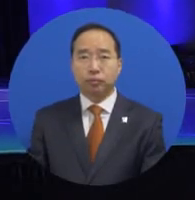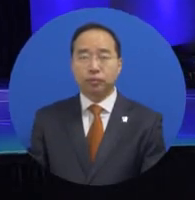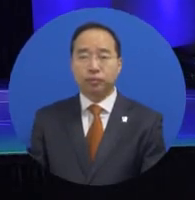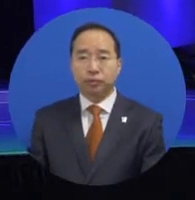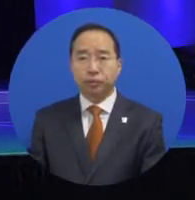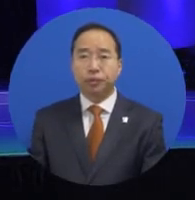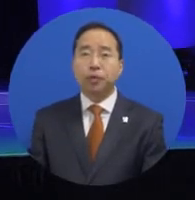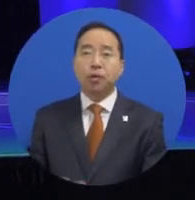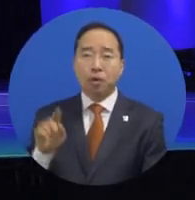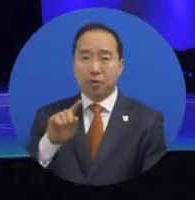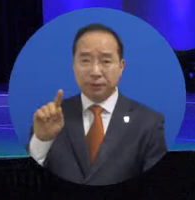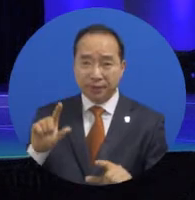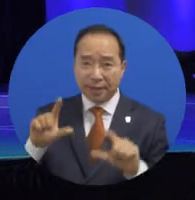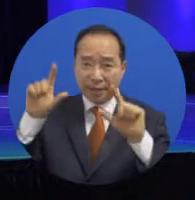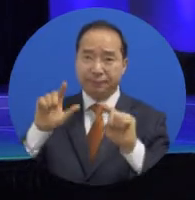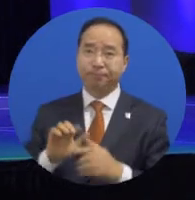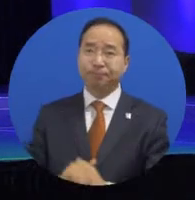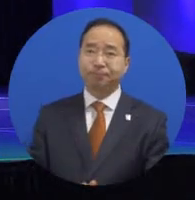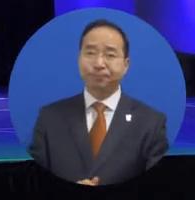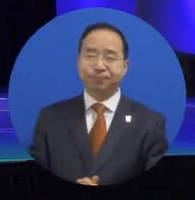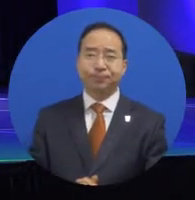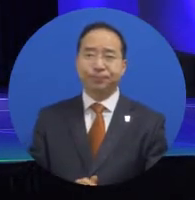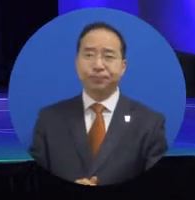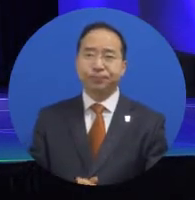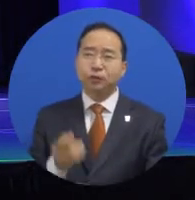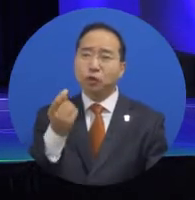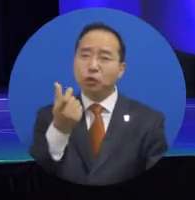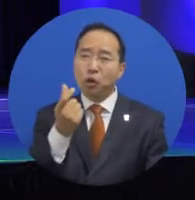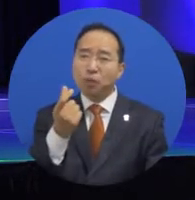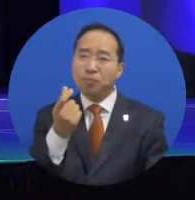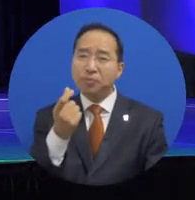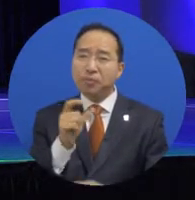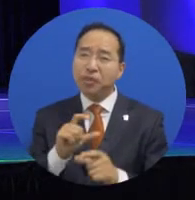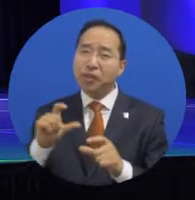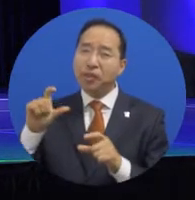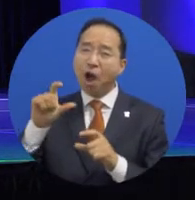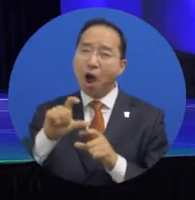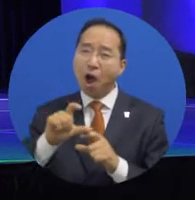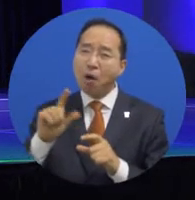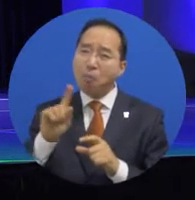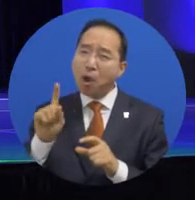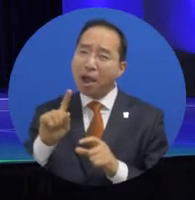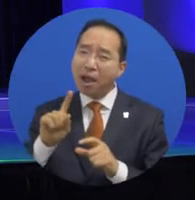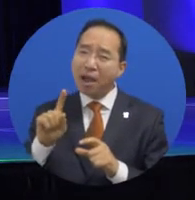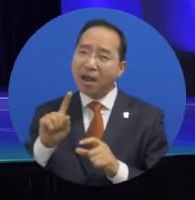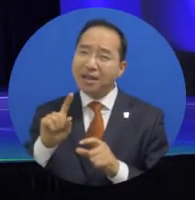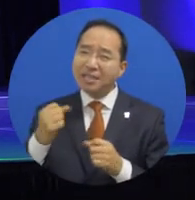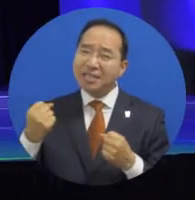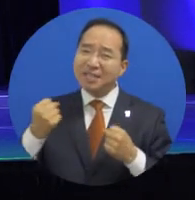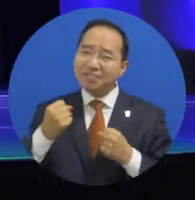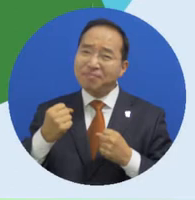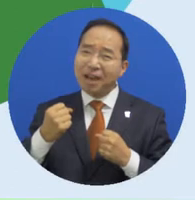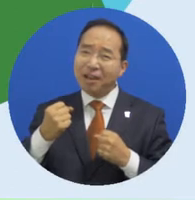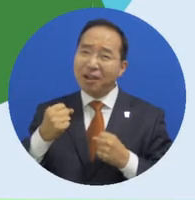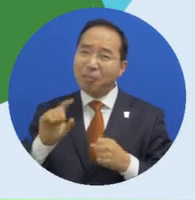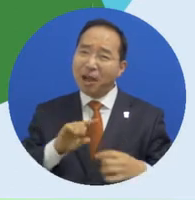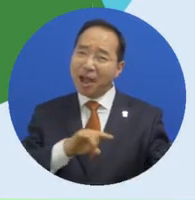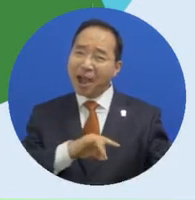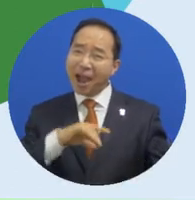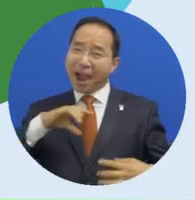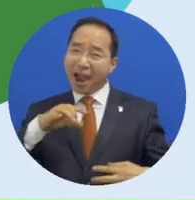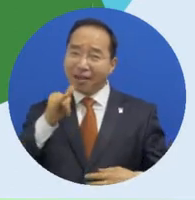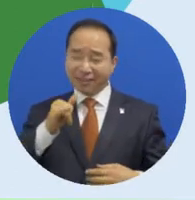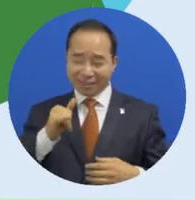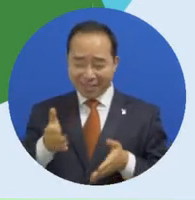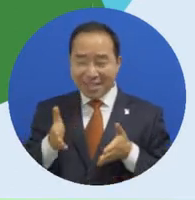신이 계신지요. 저한테 조금 더 이번에는 뭔가 이렇게 격려가 되는 신호를 하나 보냈는데요. 길을